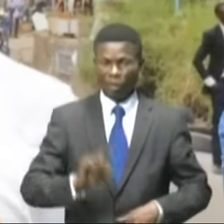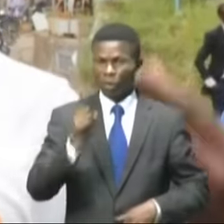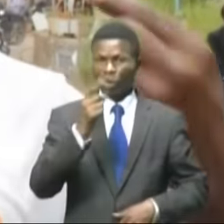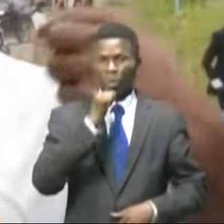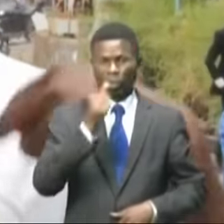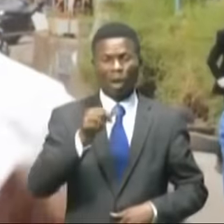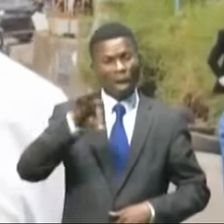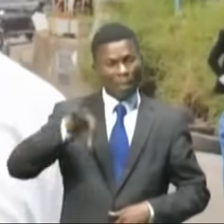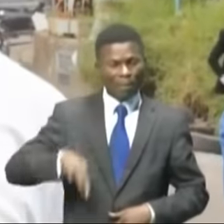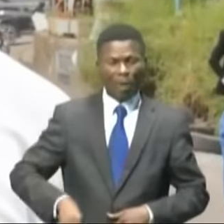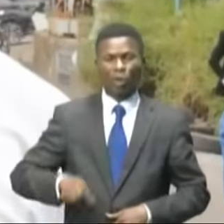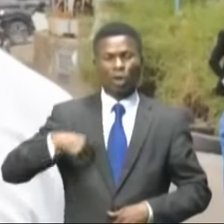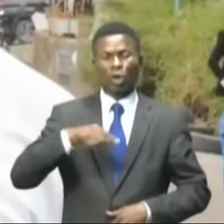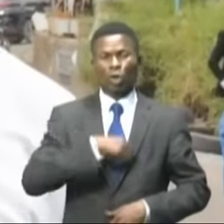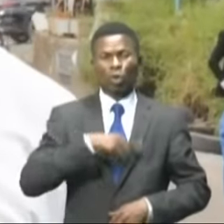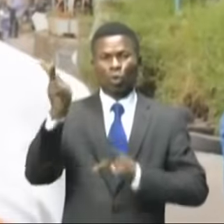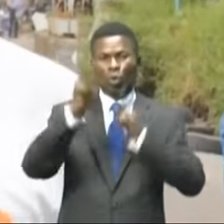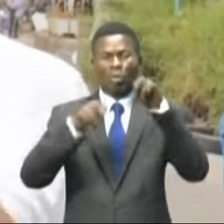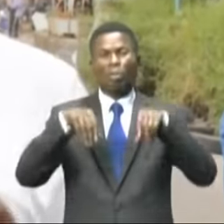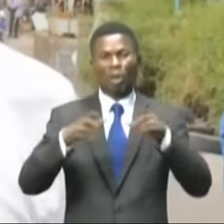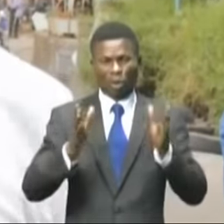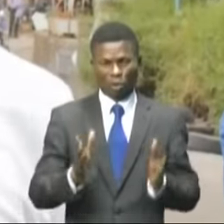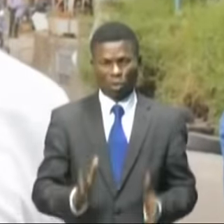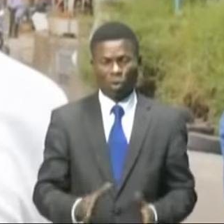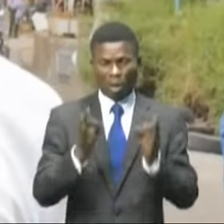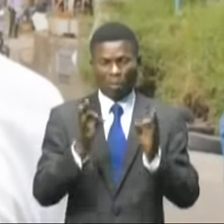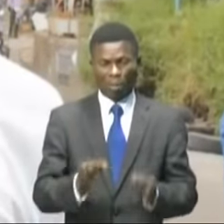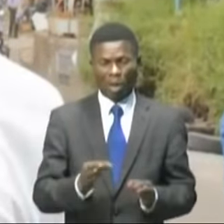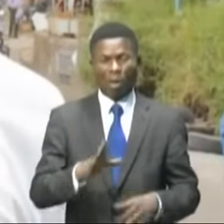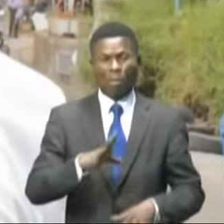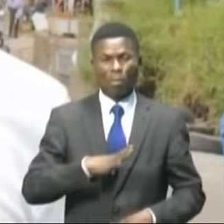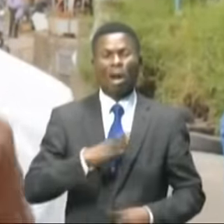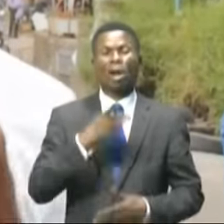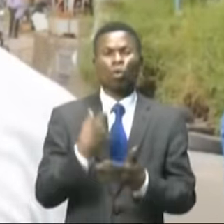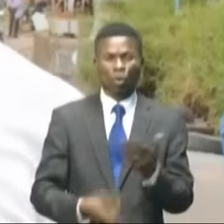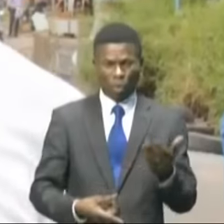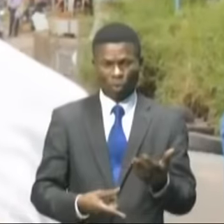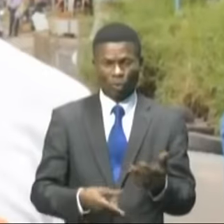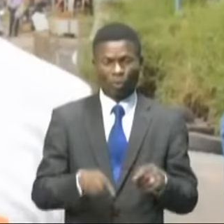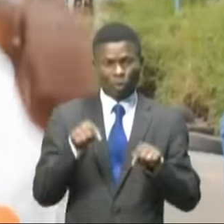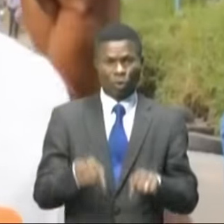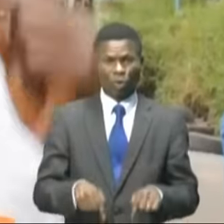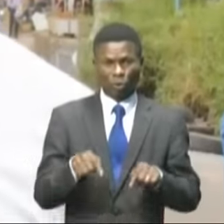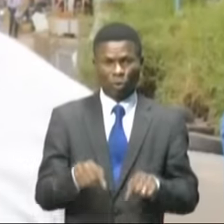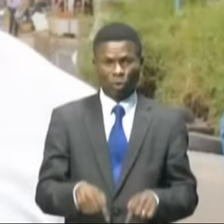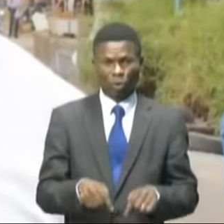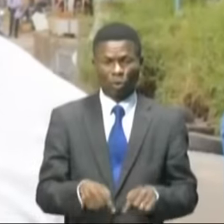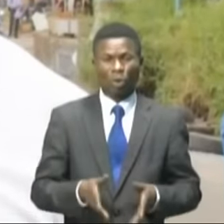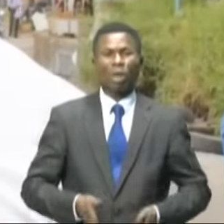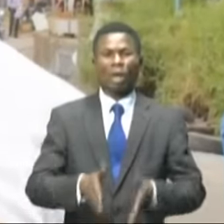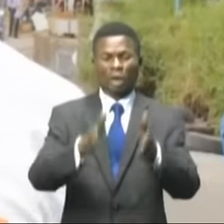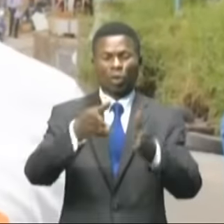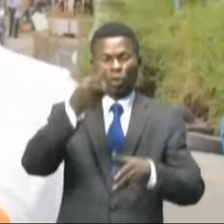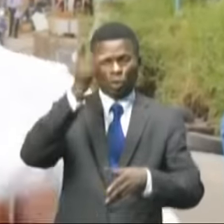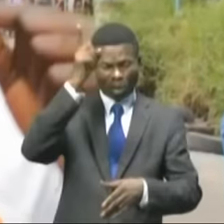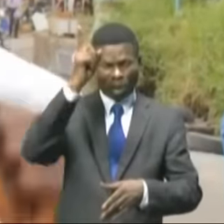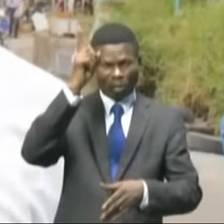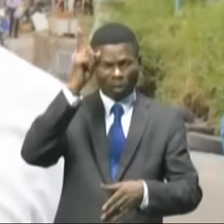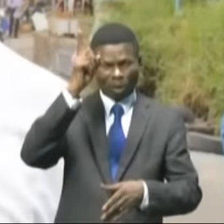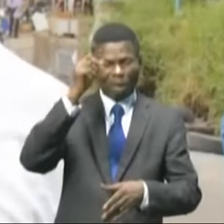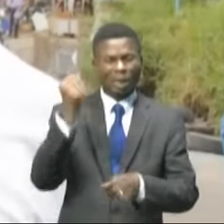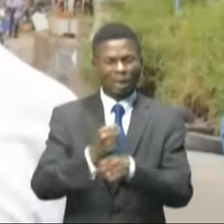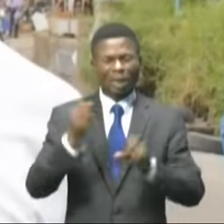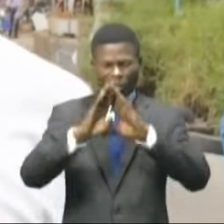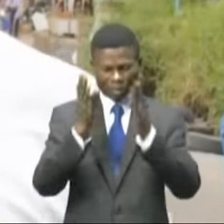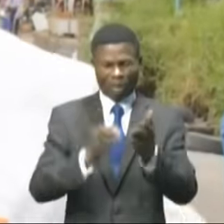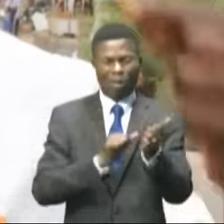Et ça a avantage à biso peuple congolais. Mais le lot, ezo salema pas que le lot, pour route principale, tout misala ne se